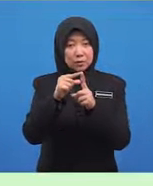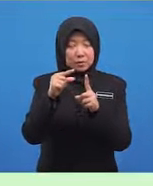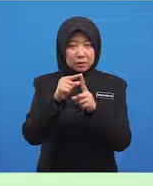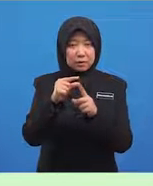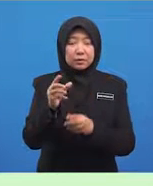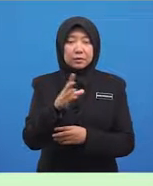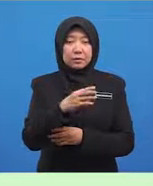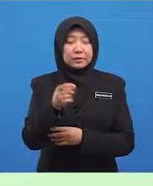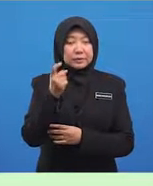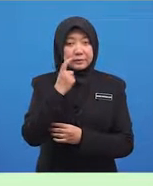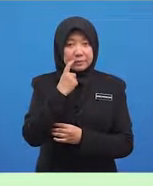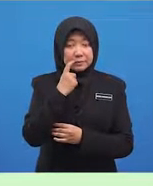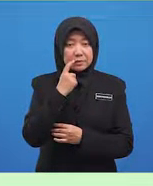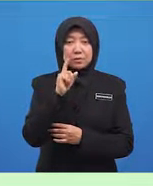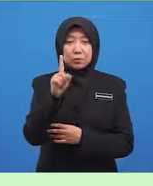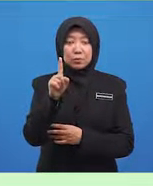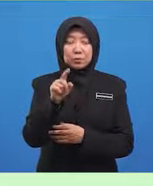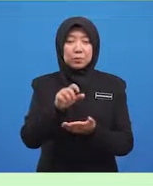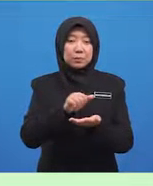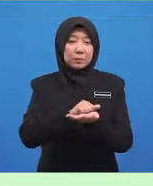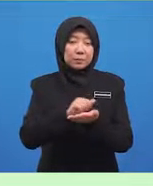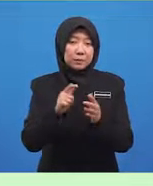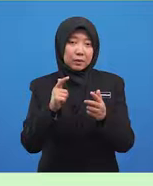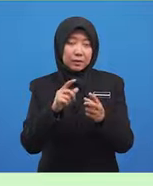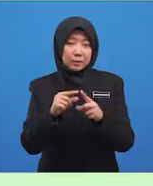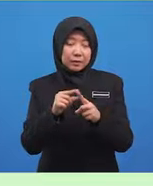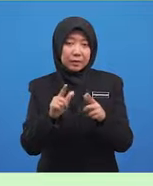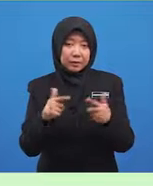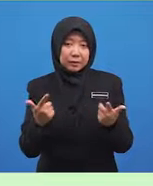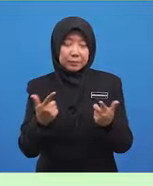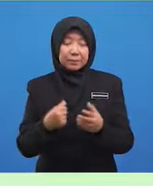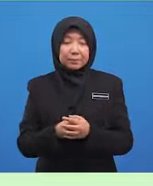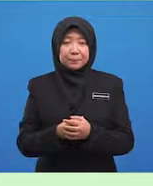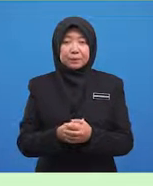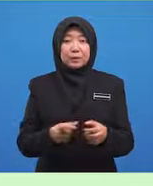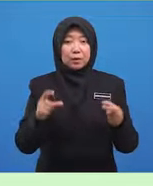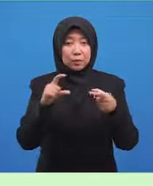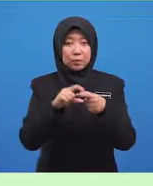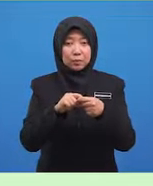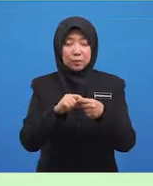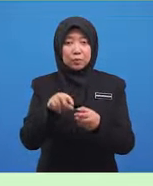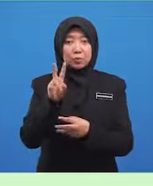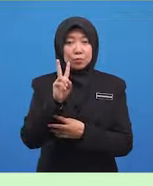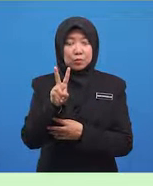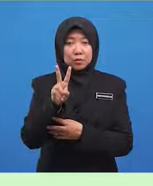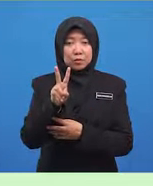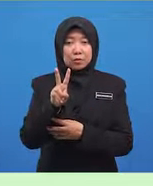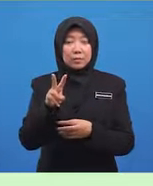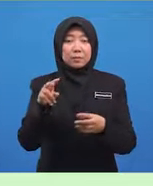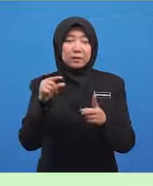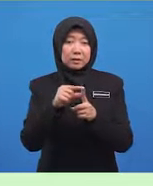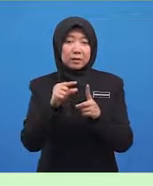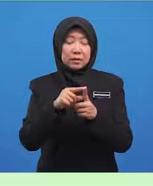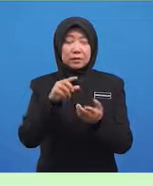dan gigi adalah satu perkataan yang lain. Gabungan dua perkataan ini telah